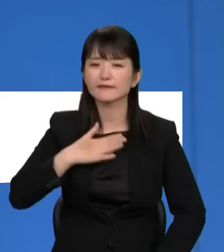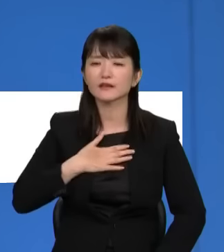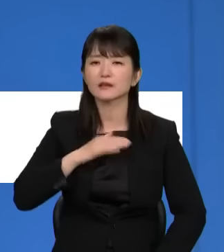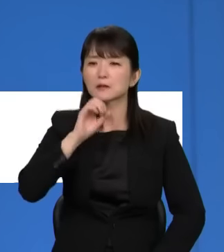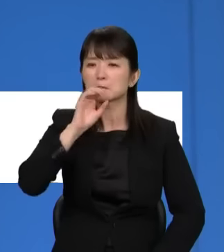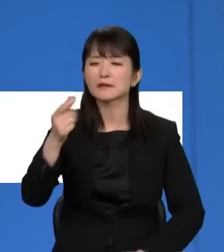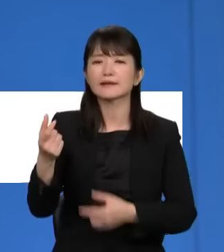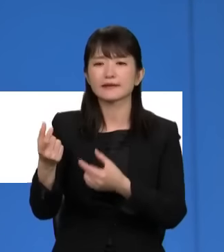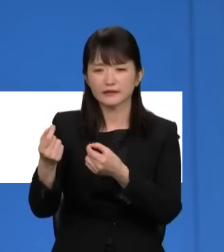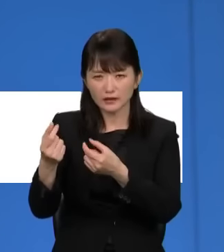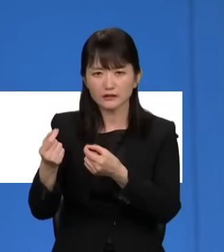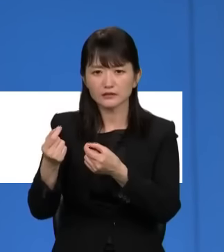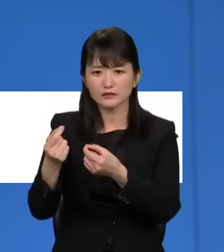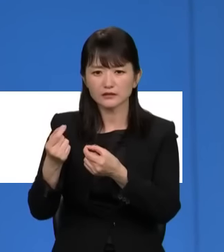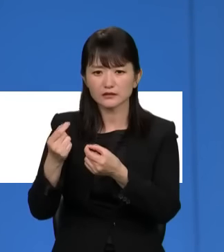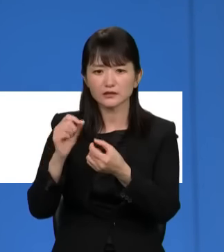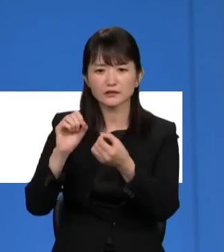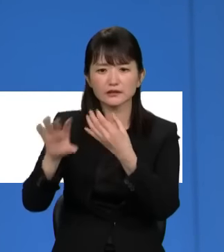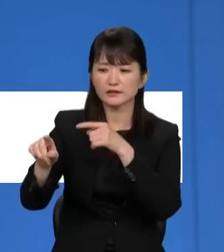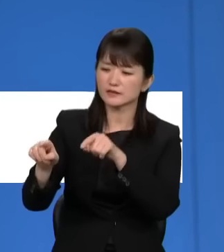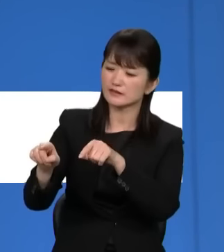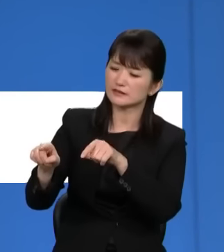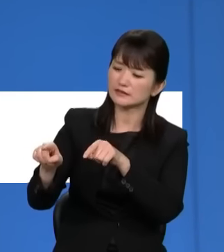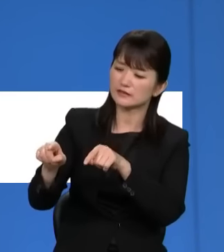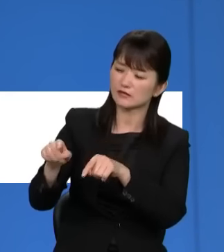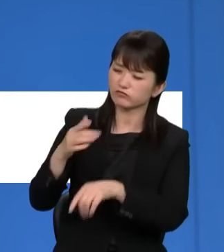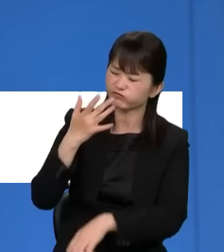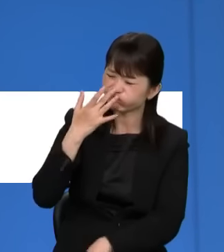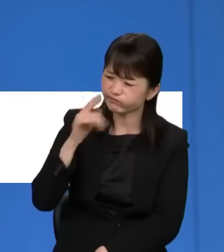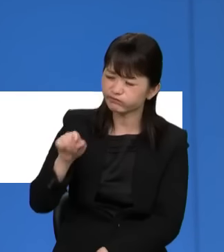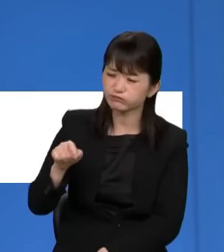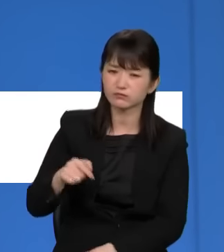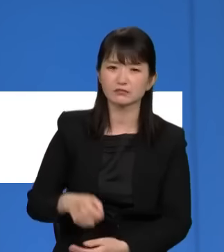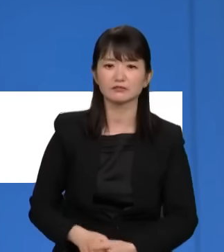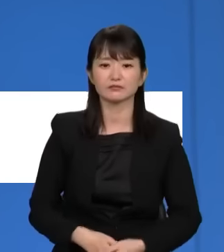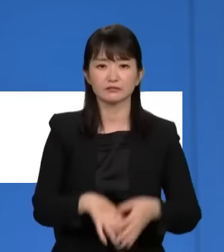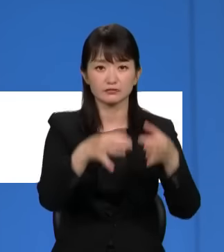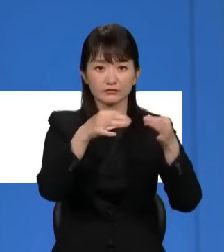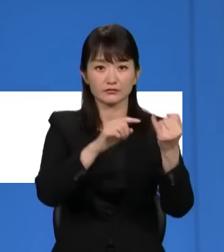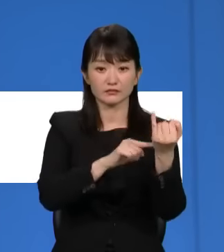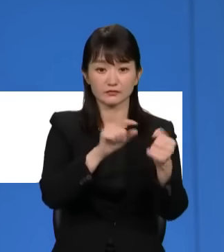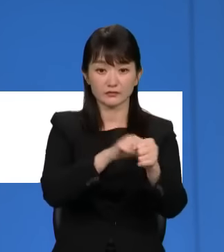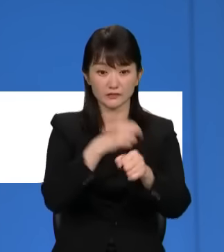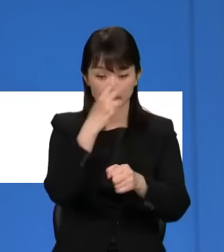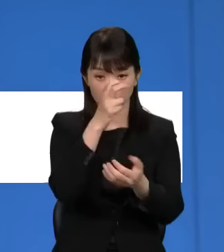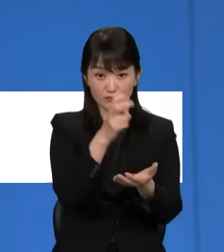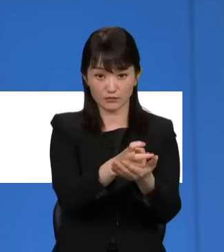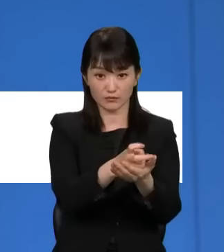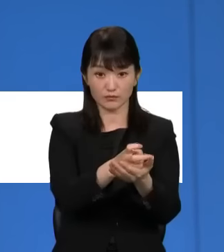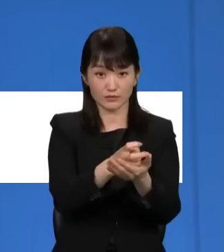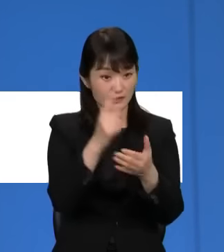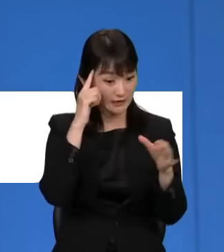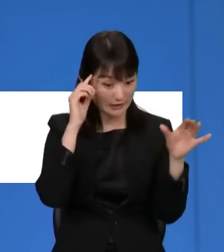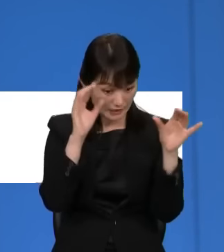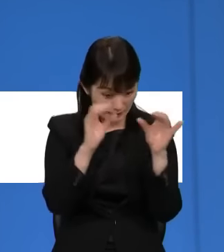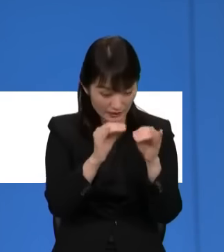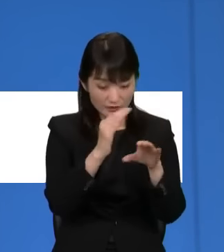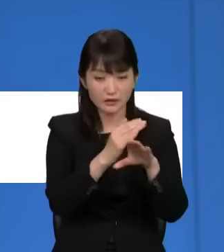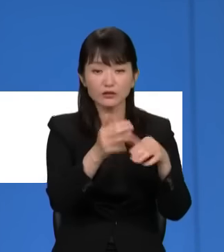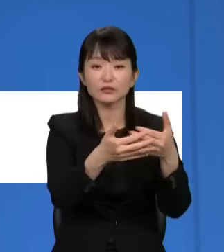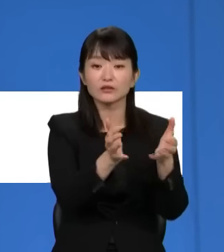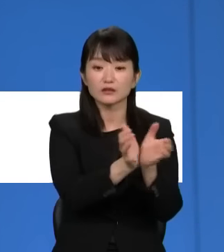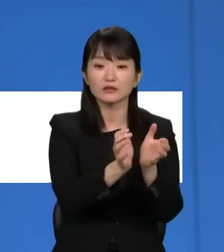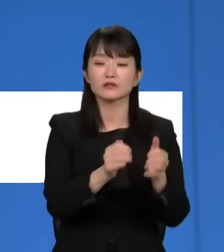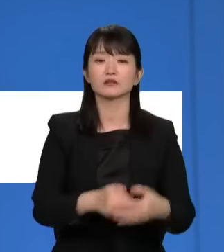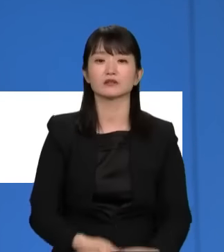것마냥 이야기하는 것들이 저는 좀 이해가 가지 않았습니다 저희는 김건희 특검법을 찬성하는 정당이고 그리고